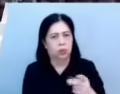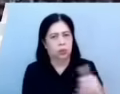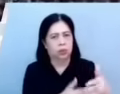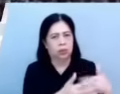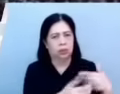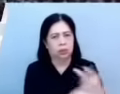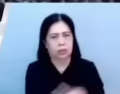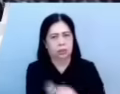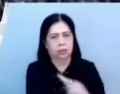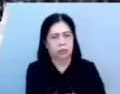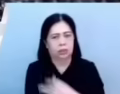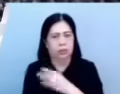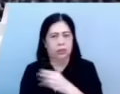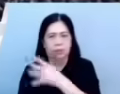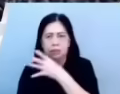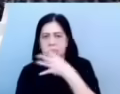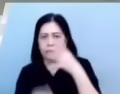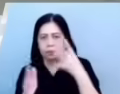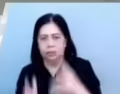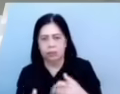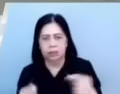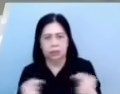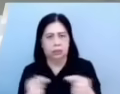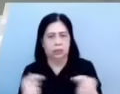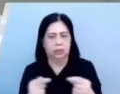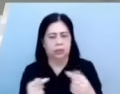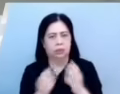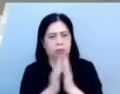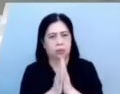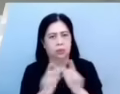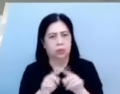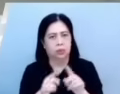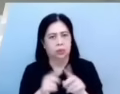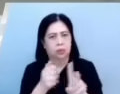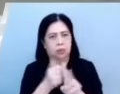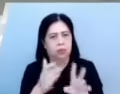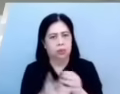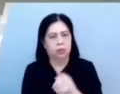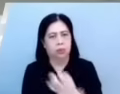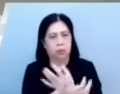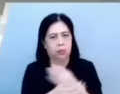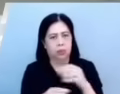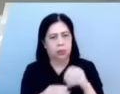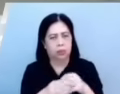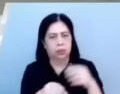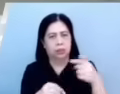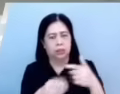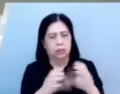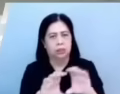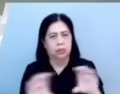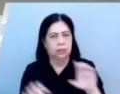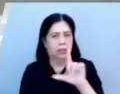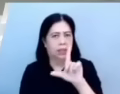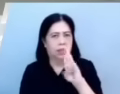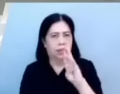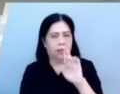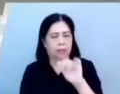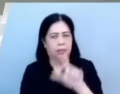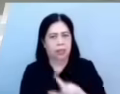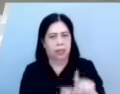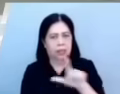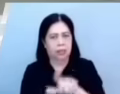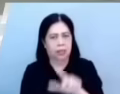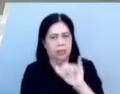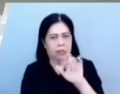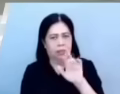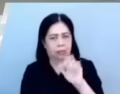mga magsasaka. Ipinagdasal din niya ang mga biktima ng pagsabog na isang fuel tanker sa Liberia kung saan halos 40 ang